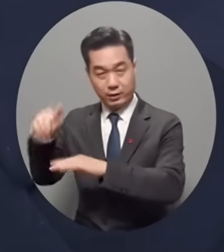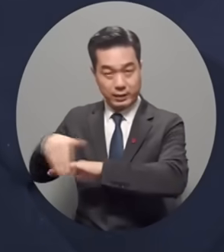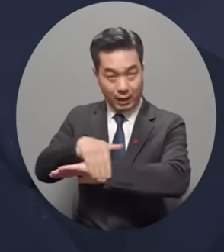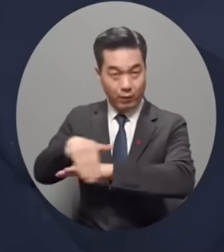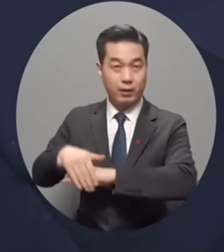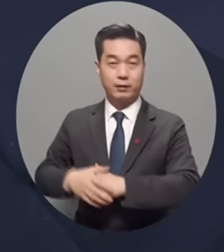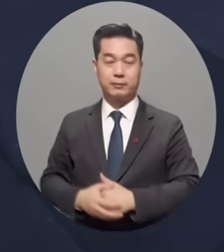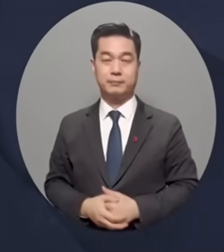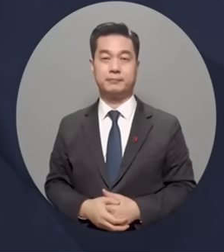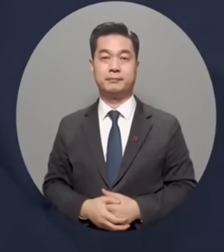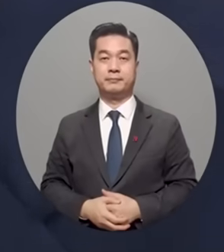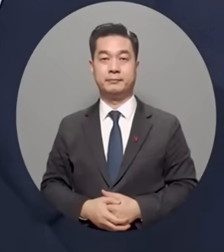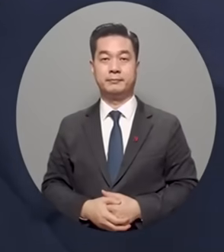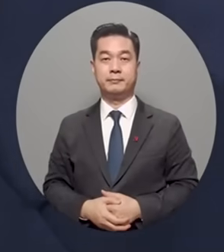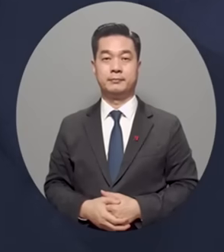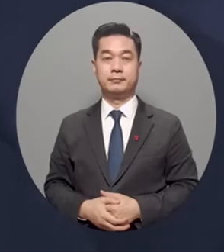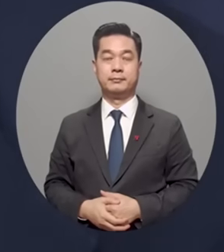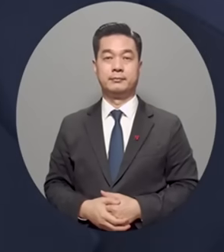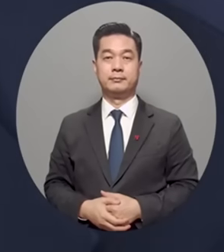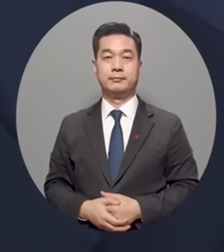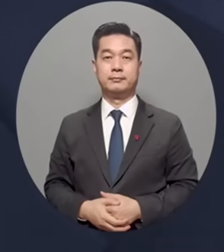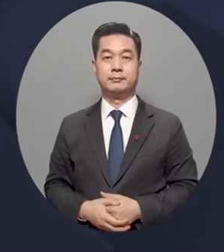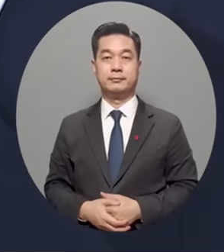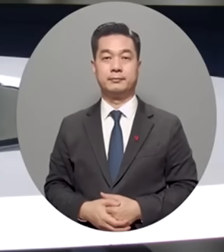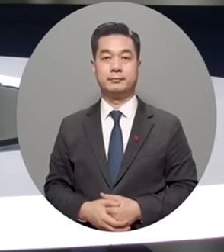밝혔습니다. MBC 뉴스 조희명입니다.